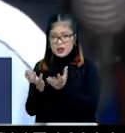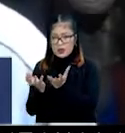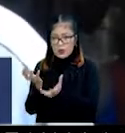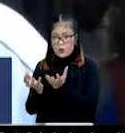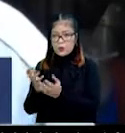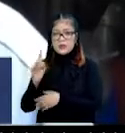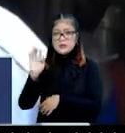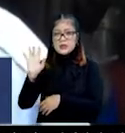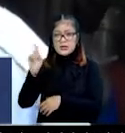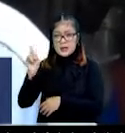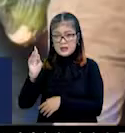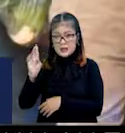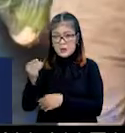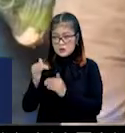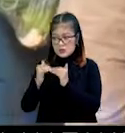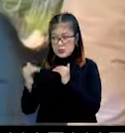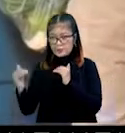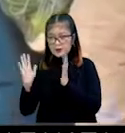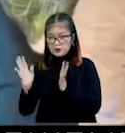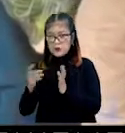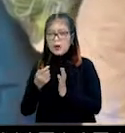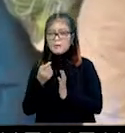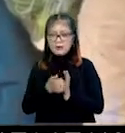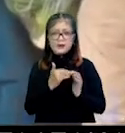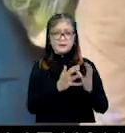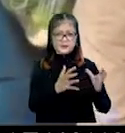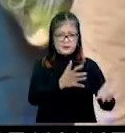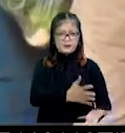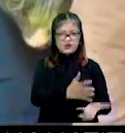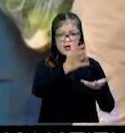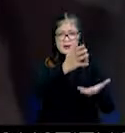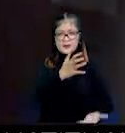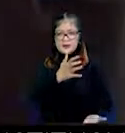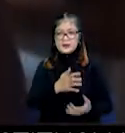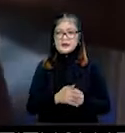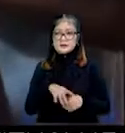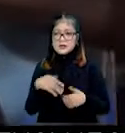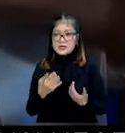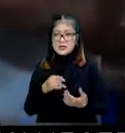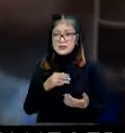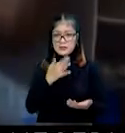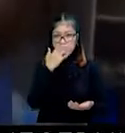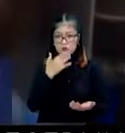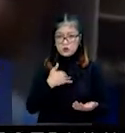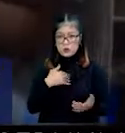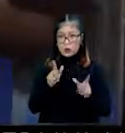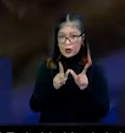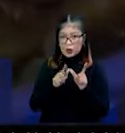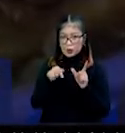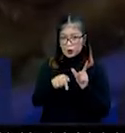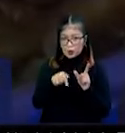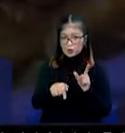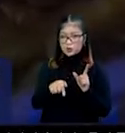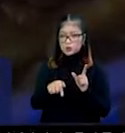saya akan kembali lagi ke selain gas non-subsidi Yadi sebagai pemilik warung makan juga dihadapi persoalan dengan Masih mahal dan